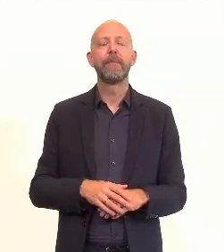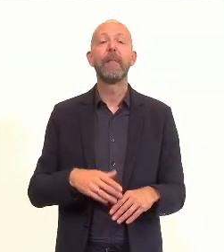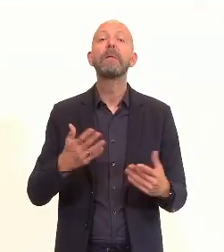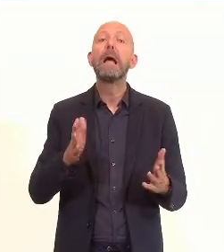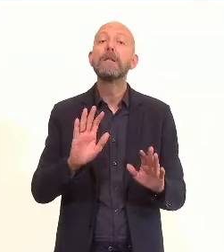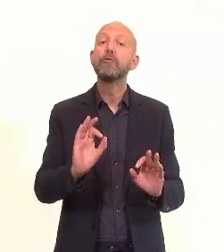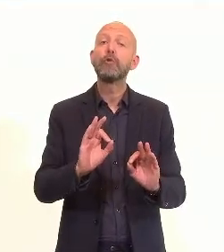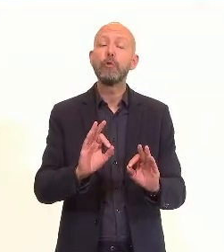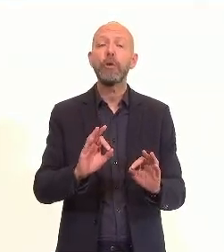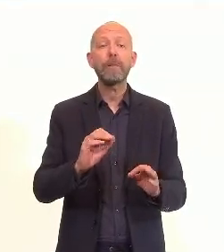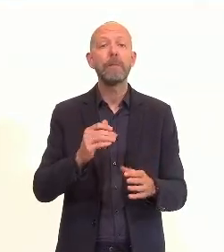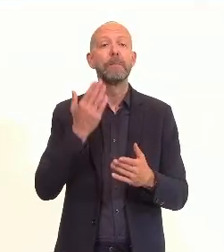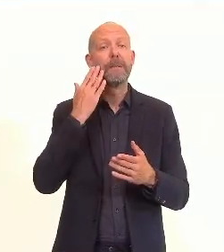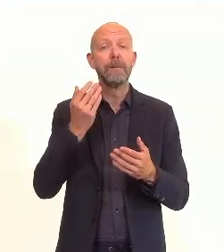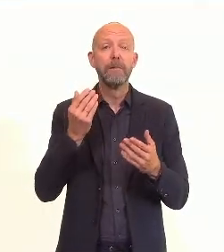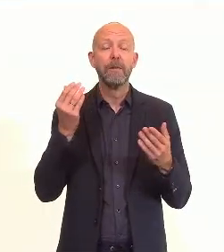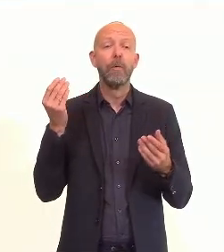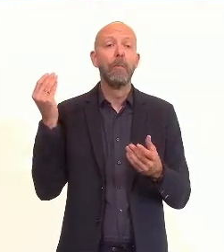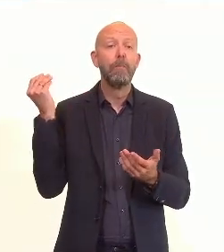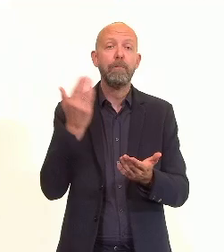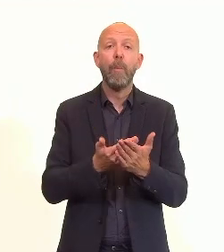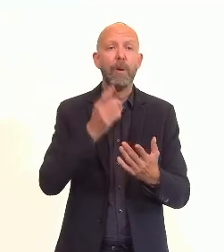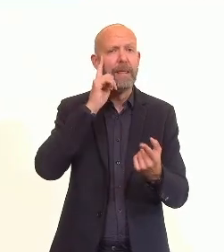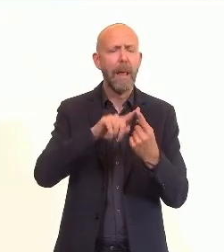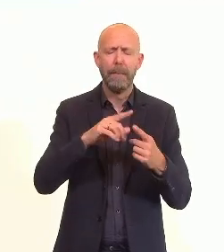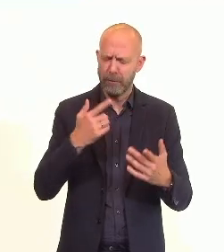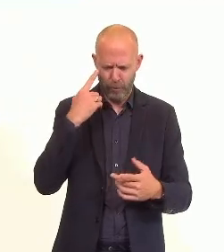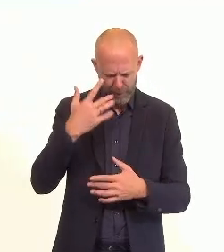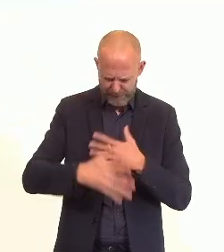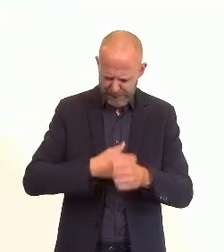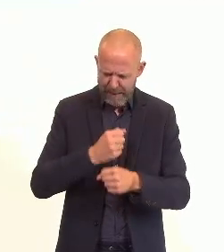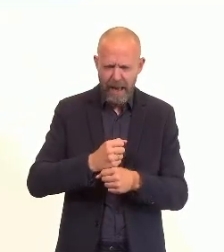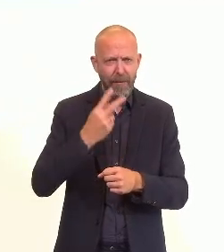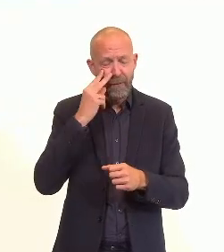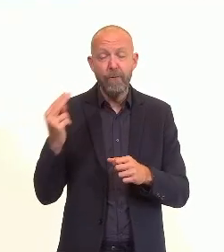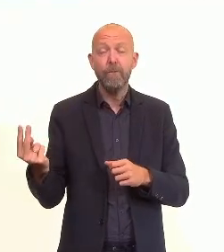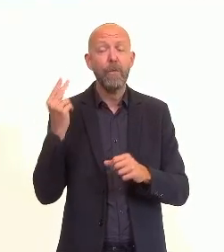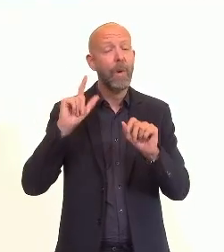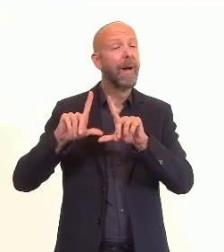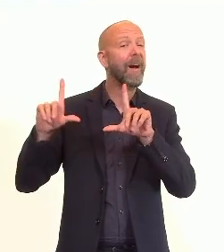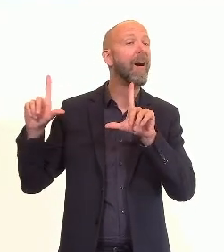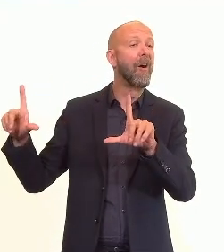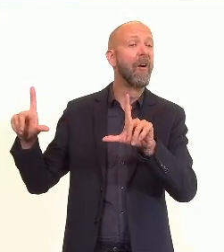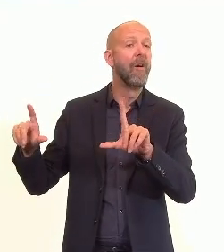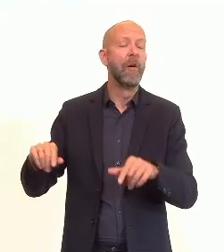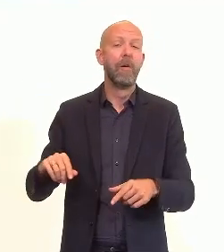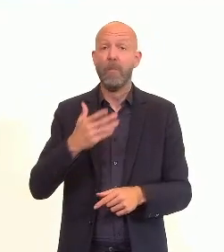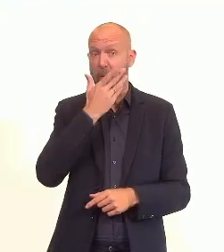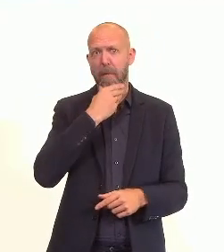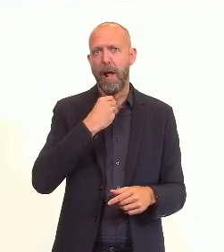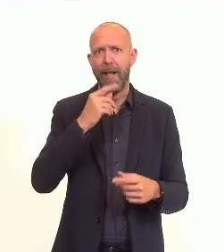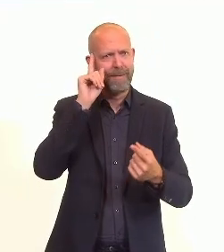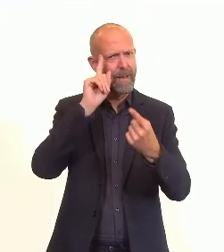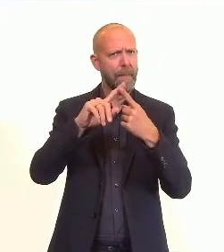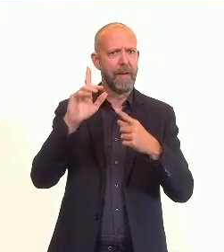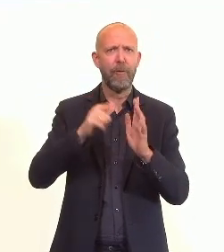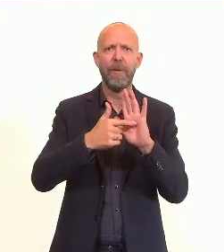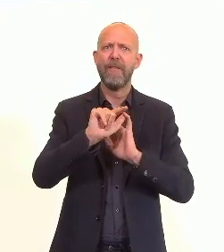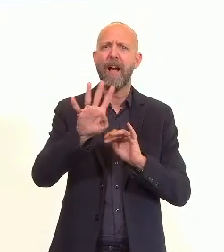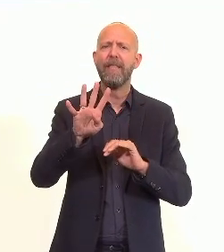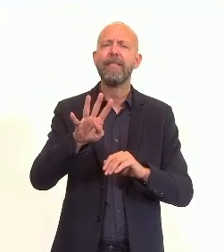avez une thématique, Francine, comme celle de cette année, je sais pas, on l'a vu s'inscrire à l'écran, parce que je voudrais la citer, parce qu'elle est très belle, la thématique que vous avez eue en 2024,